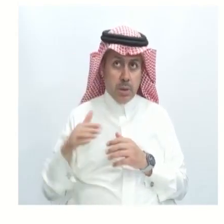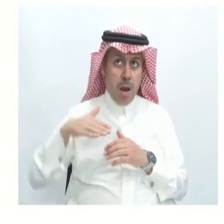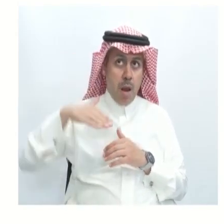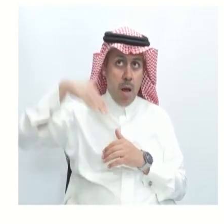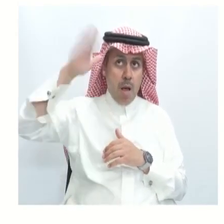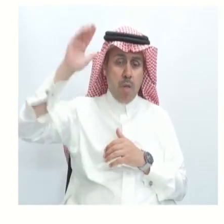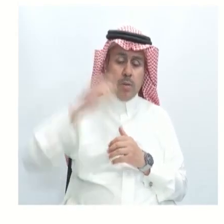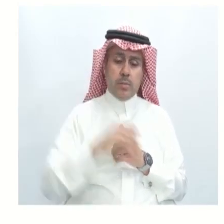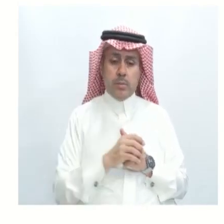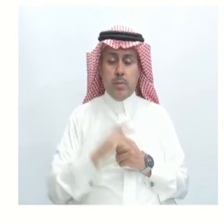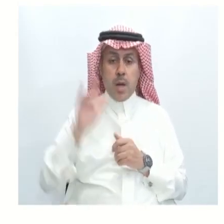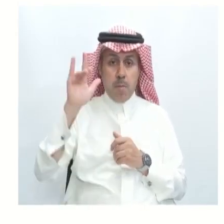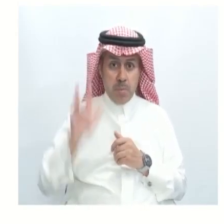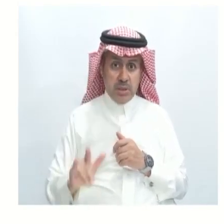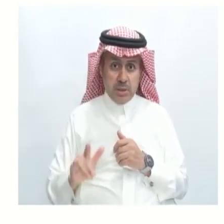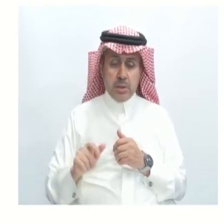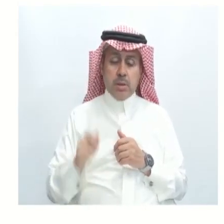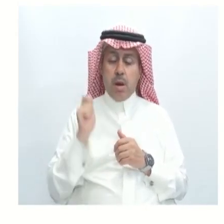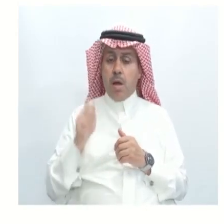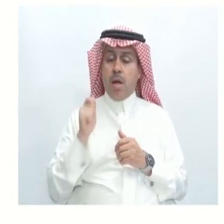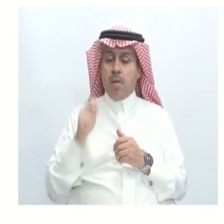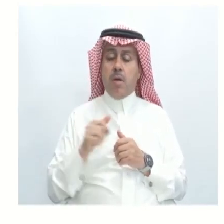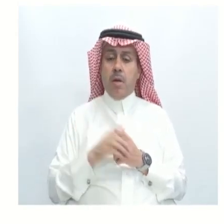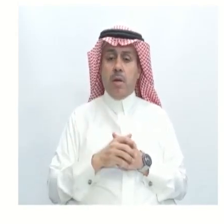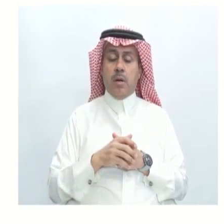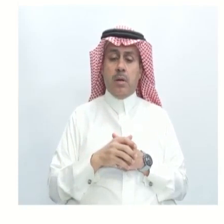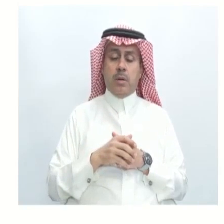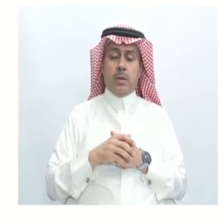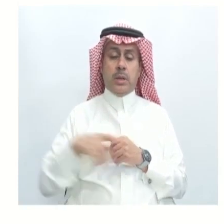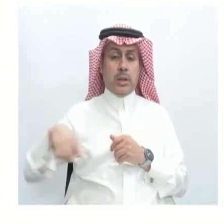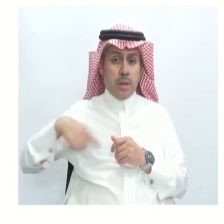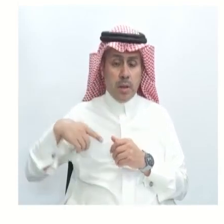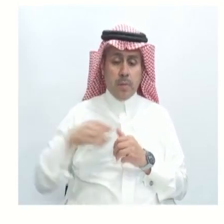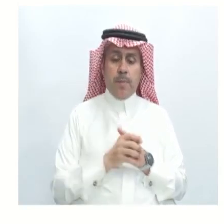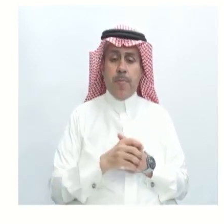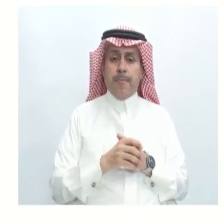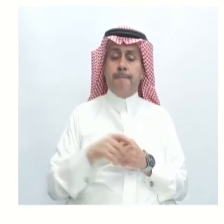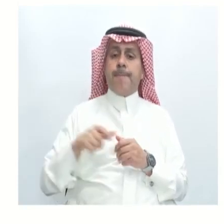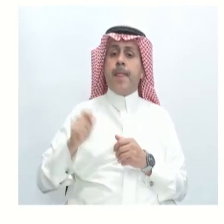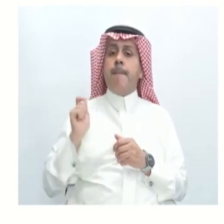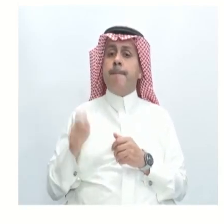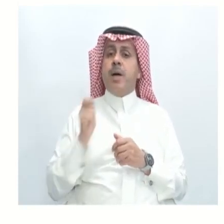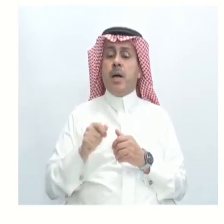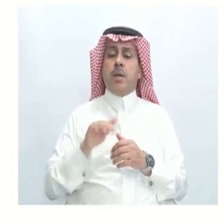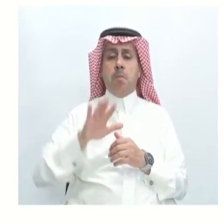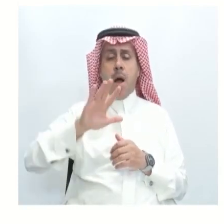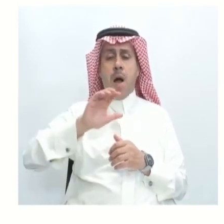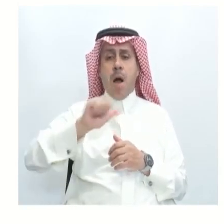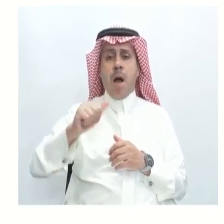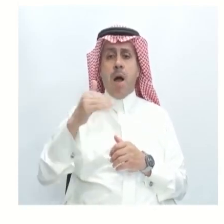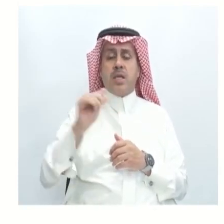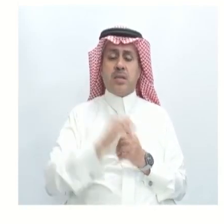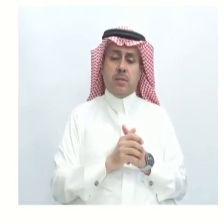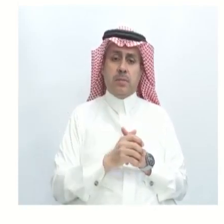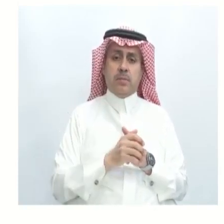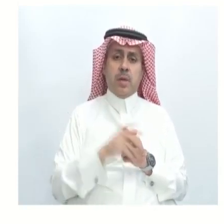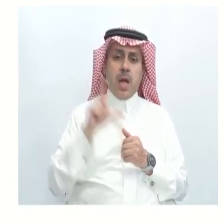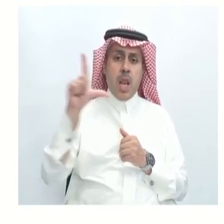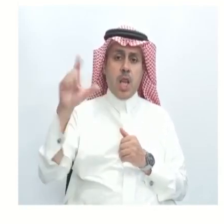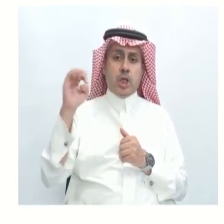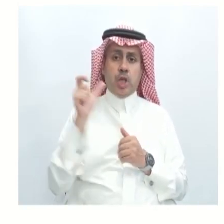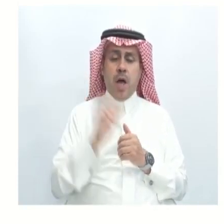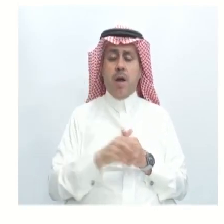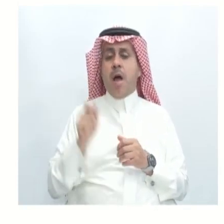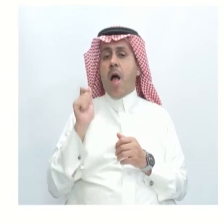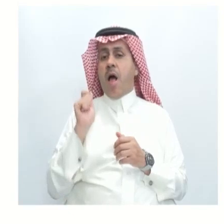القضاء الاداري والمحاكم باختلاف اختصاصاتها ودرجاتها واللجان القضائيه وذكرنا من